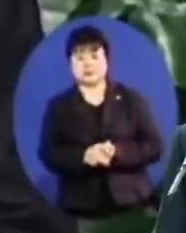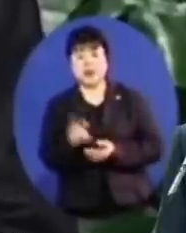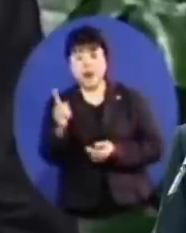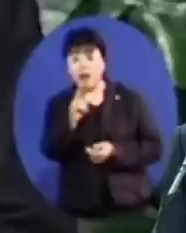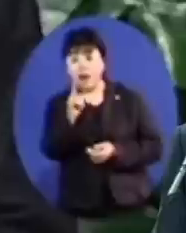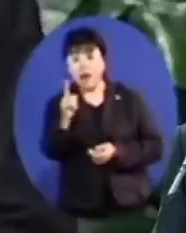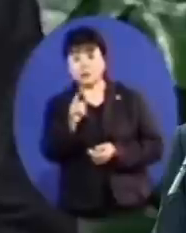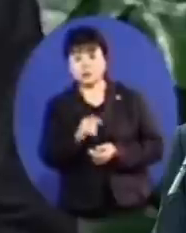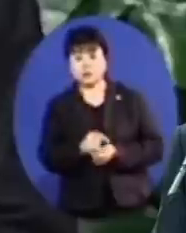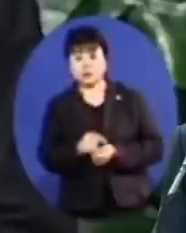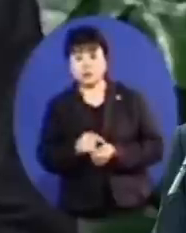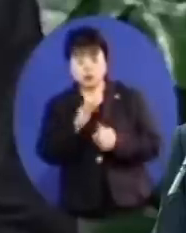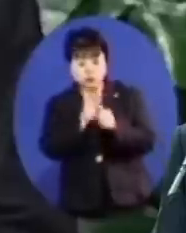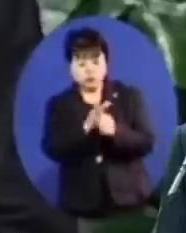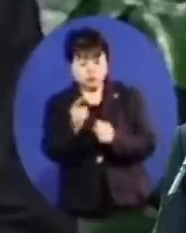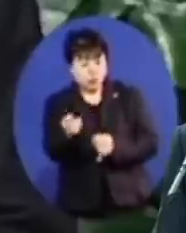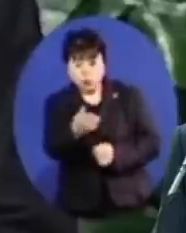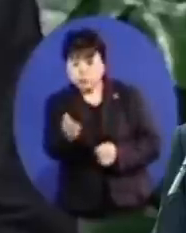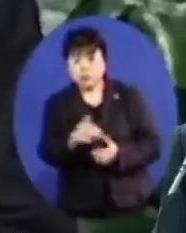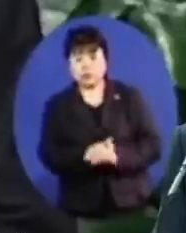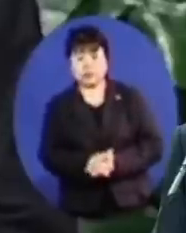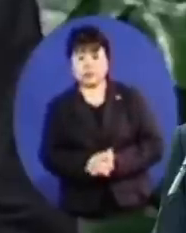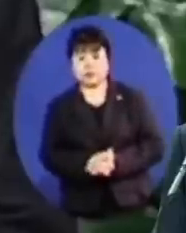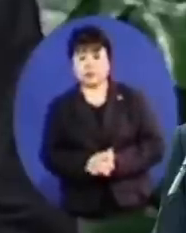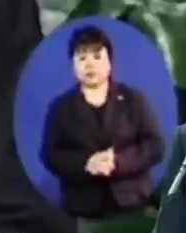아무도 이 사람을 돌봐주지 않습니다.